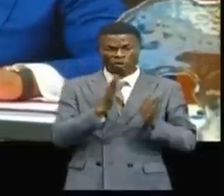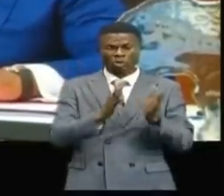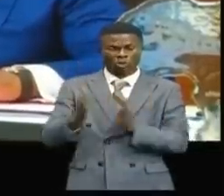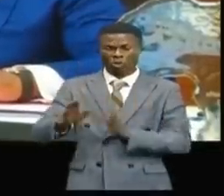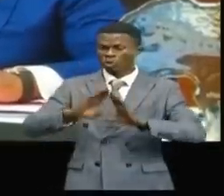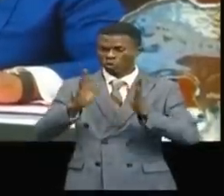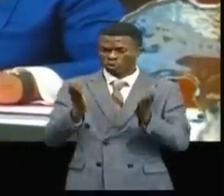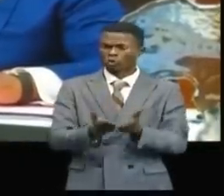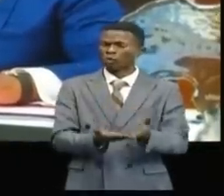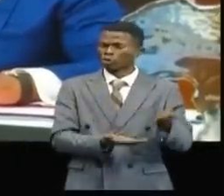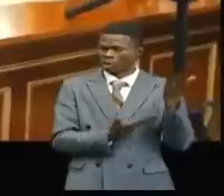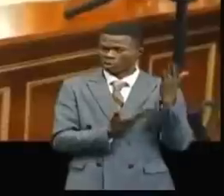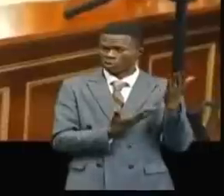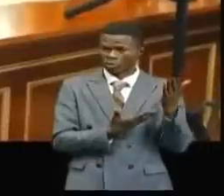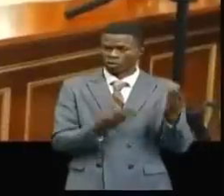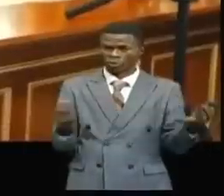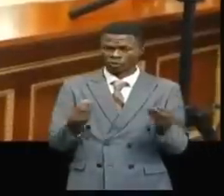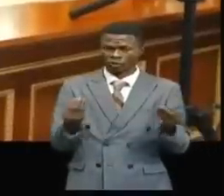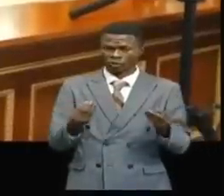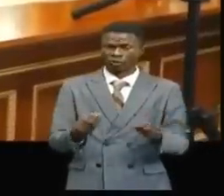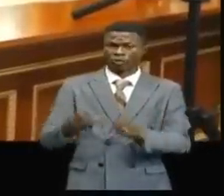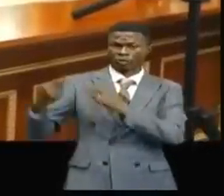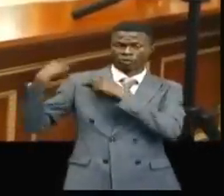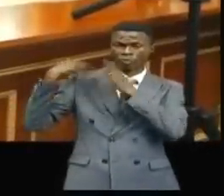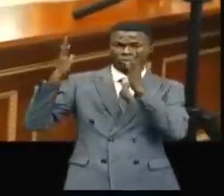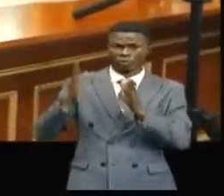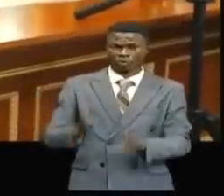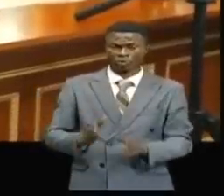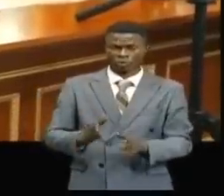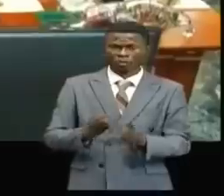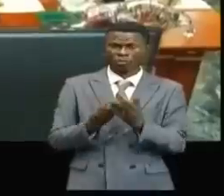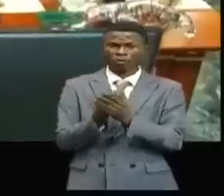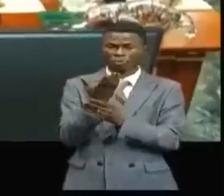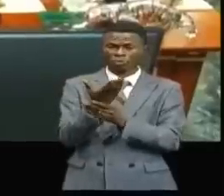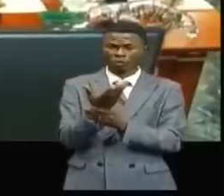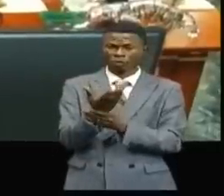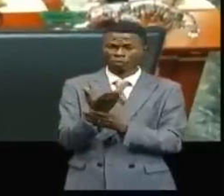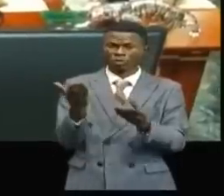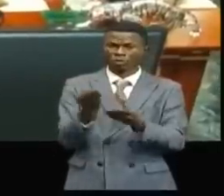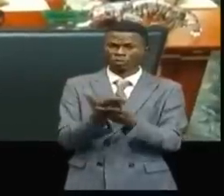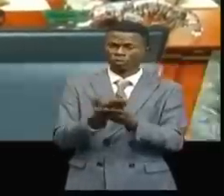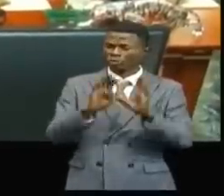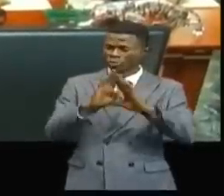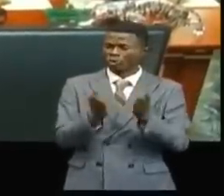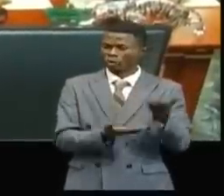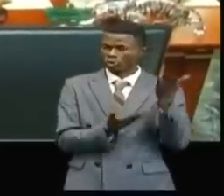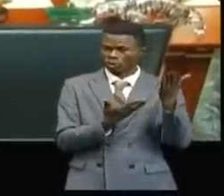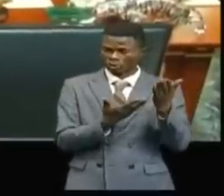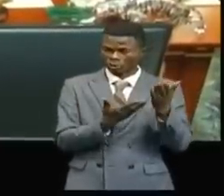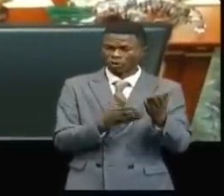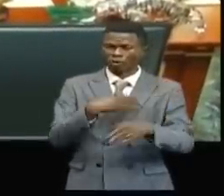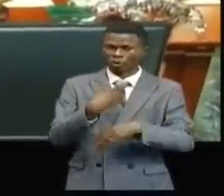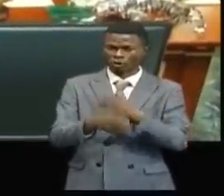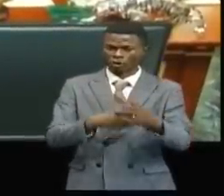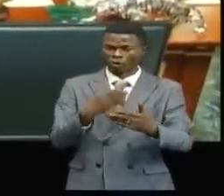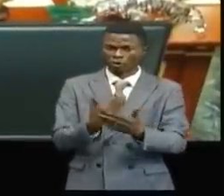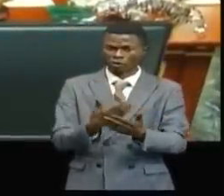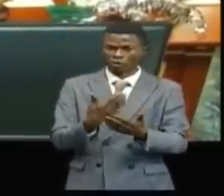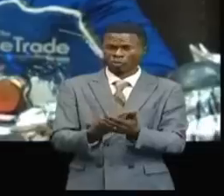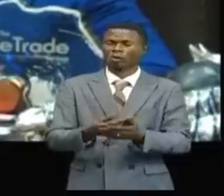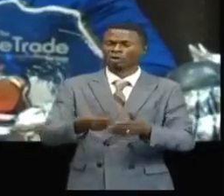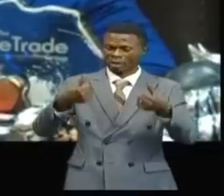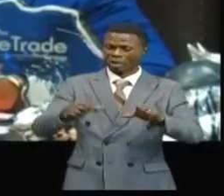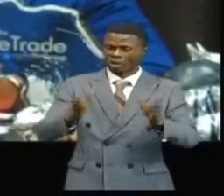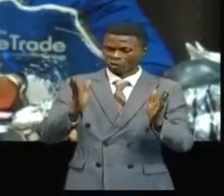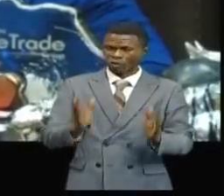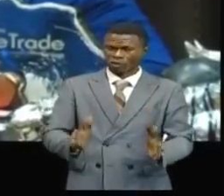dispositions nécessaires afin que la responsabilité de la production de tous les imprimés de valeur puisse revenir de manière